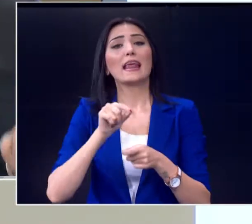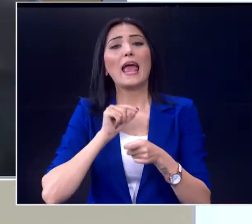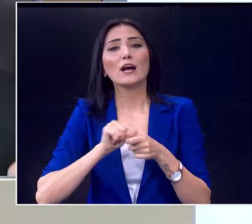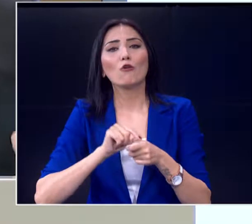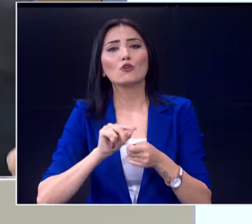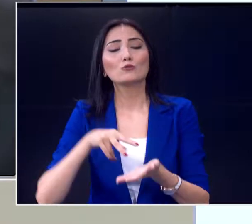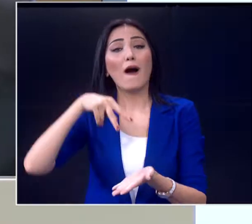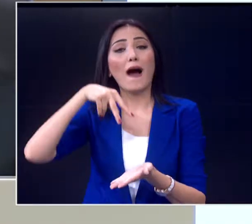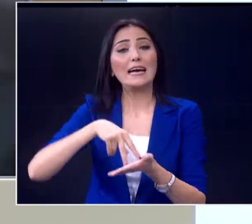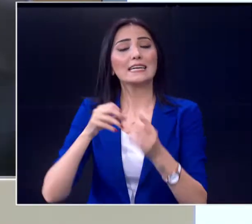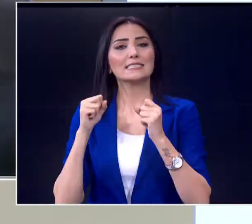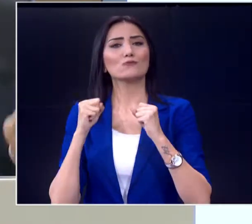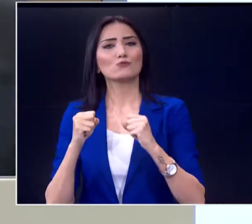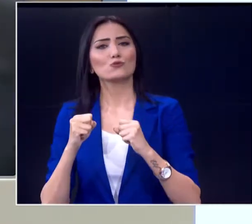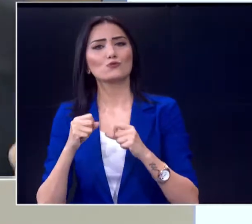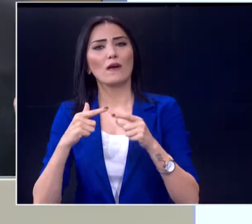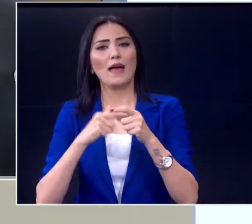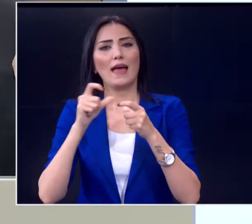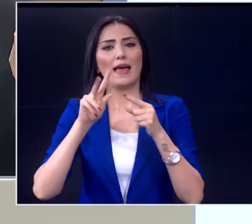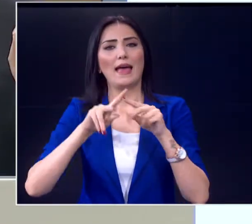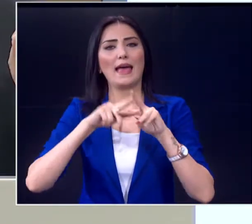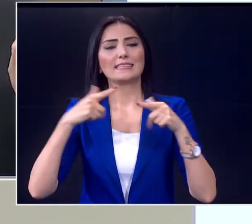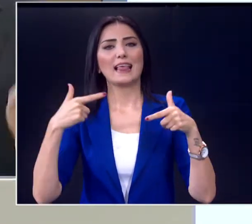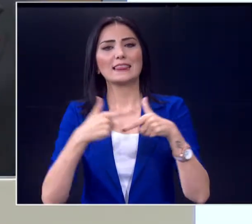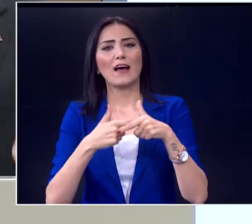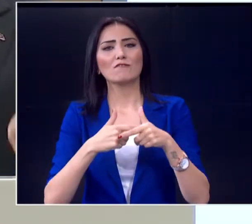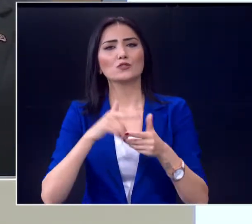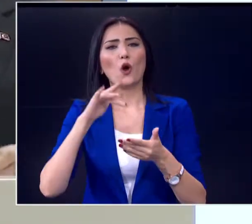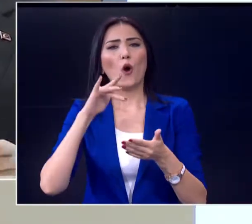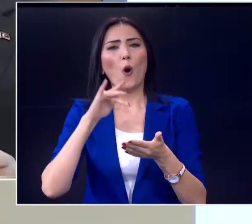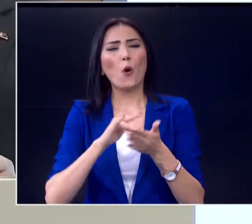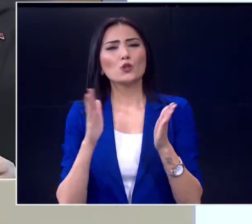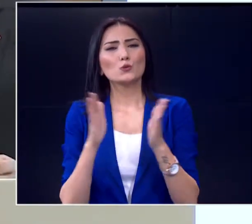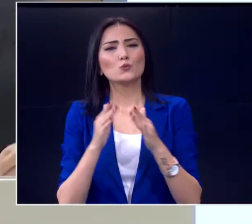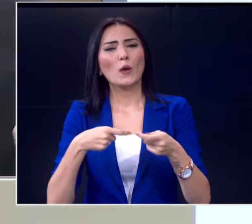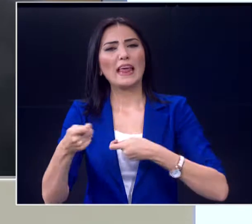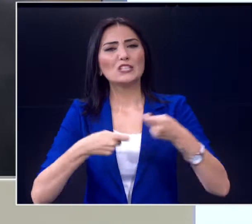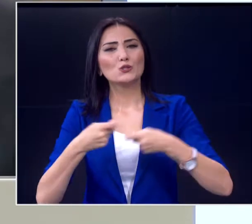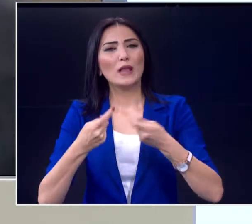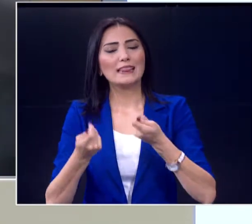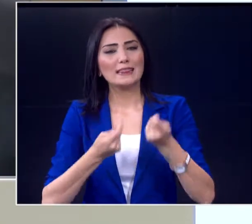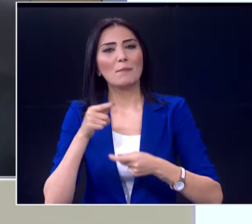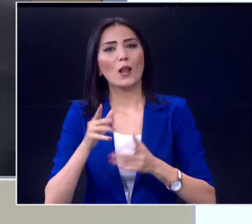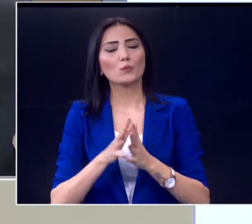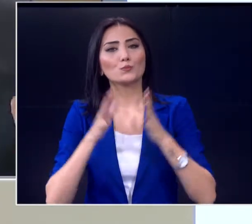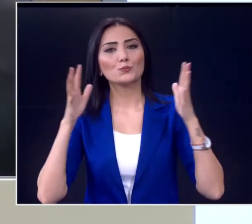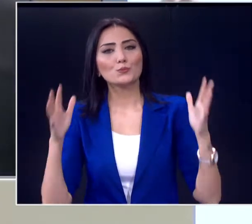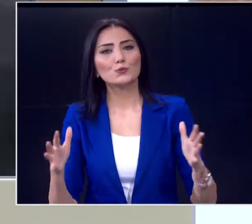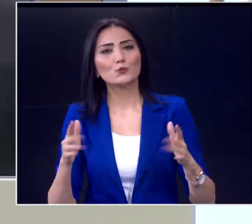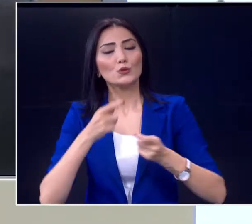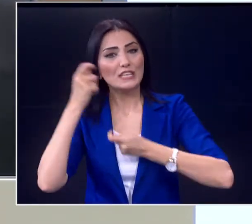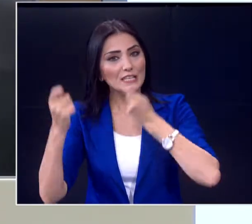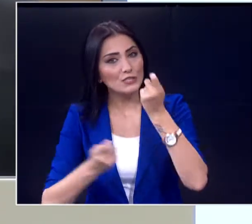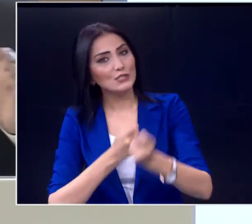ekonomisini ayakta tutan esnafımıza, orta küçük işletmelere, büyük